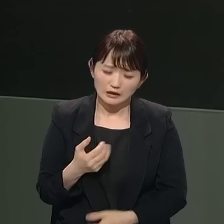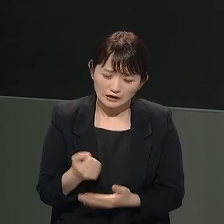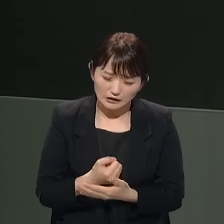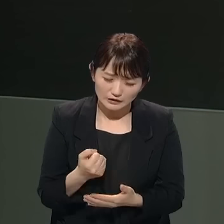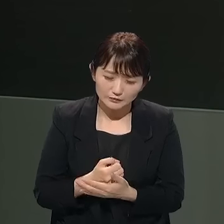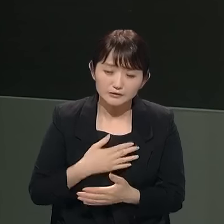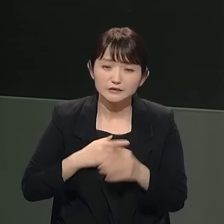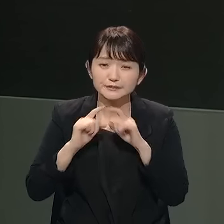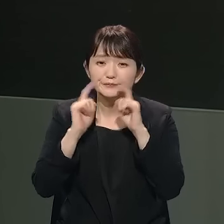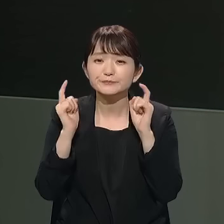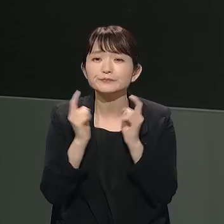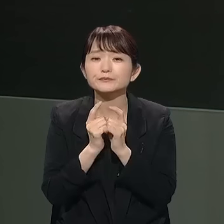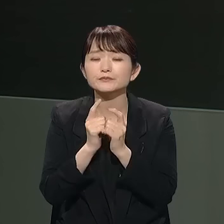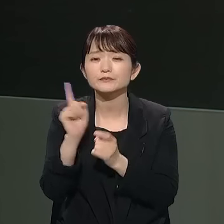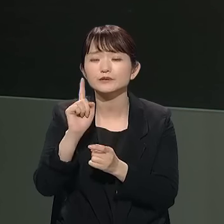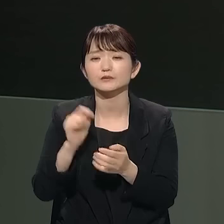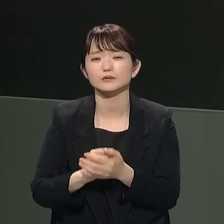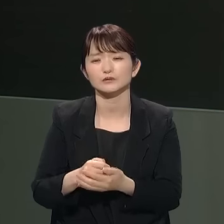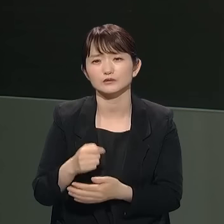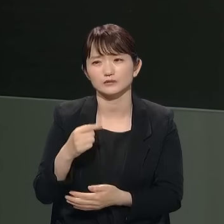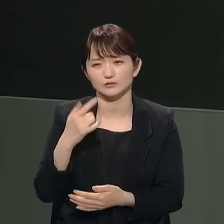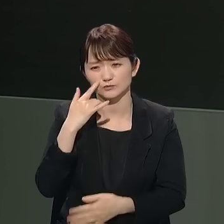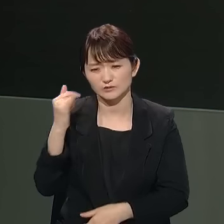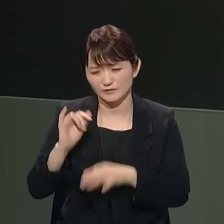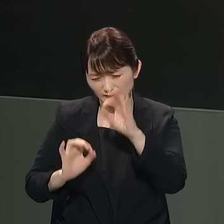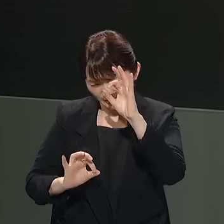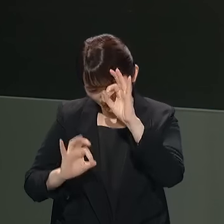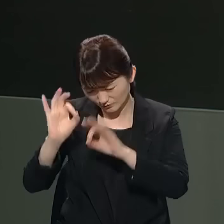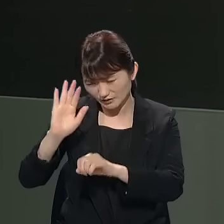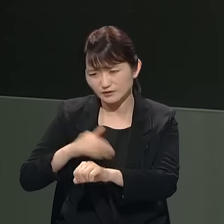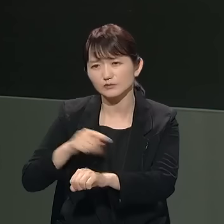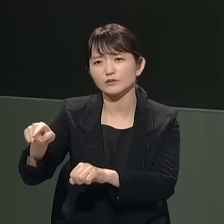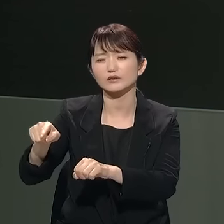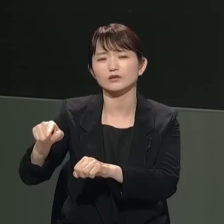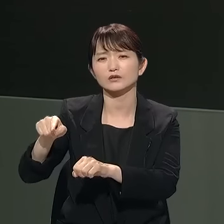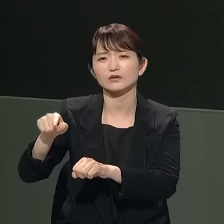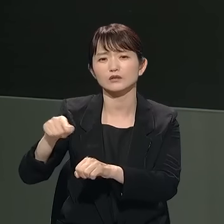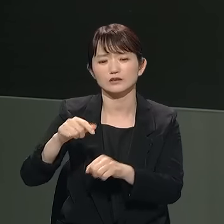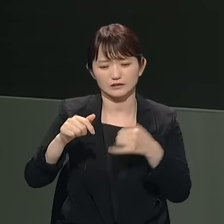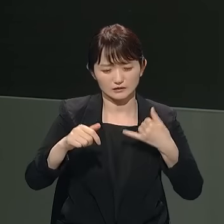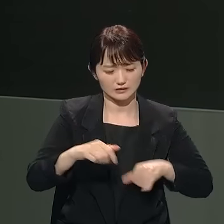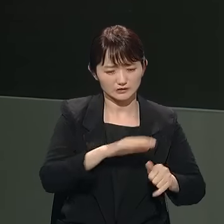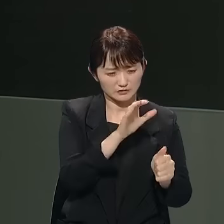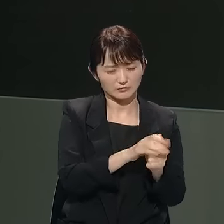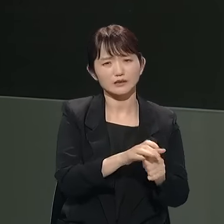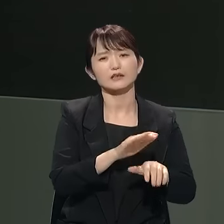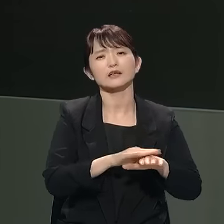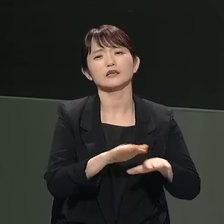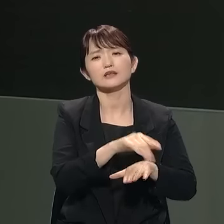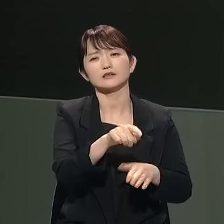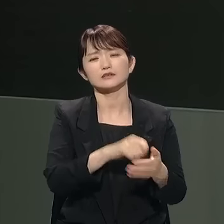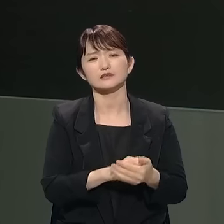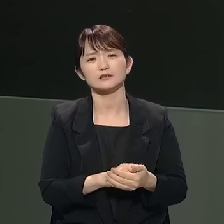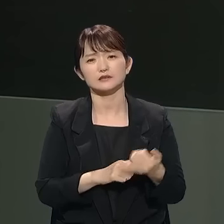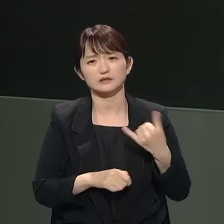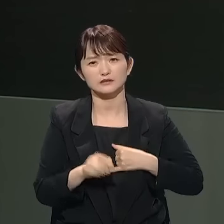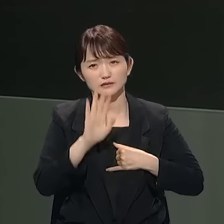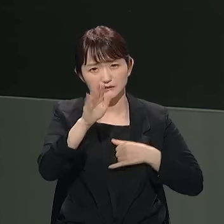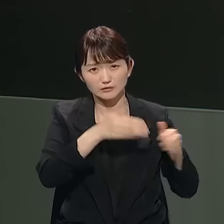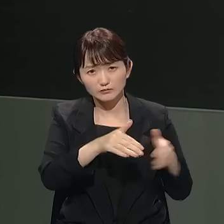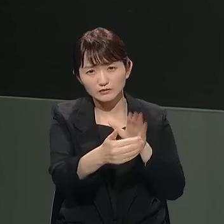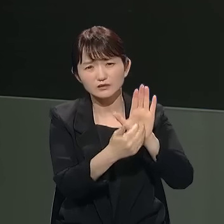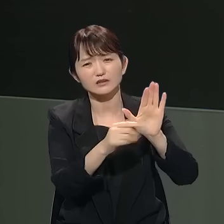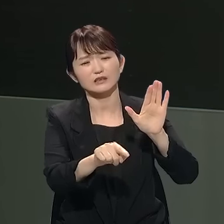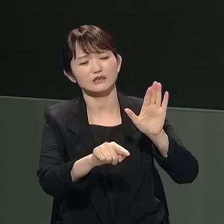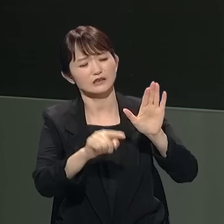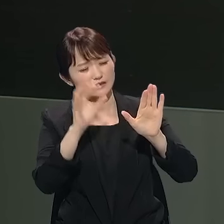개인적으로는 사고란 사고는 부모가 다 치고 해결은 자식들이 해결하고 그것 때문에 또 자식들 앞길 막고 할 때 저는